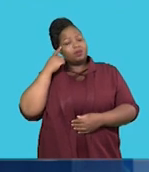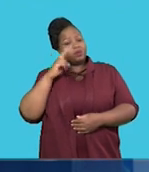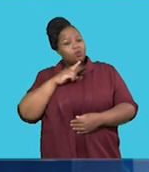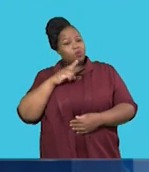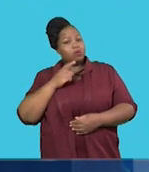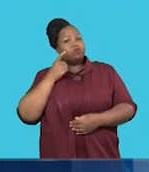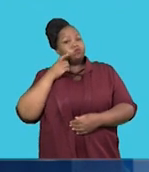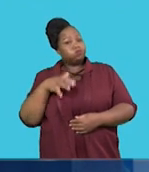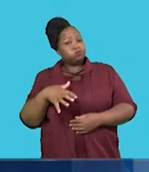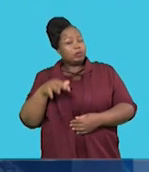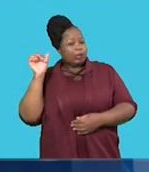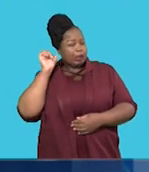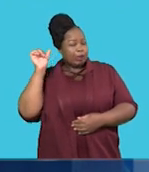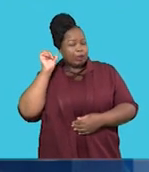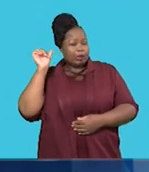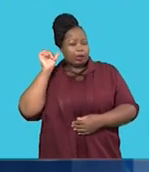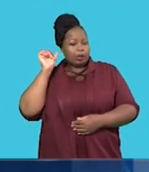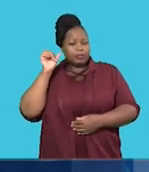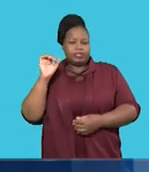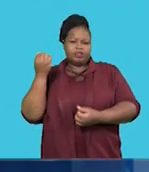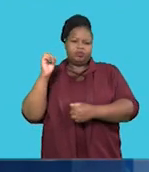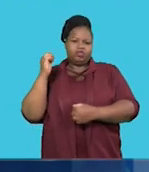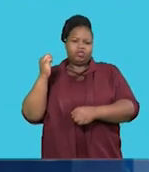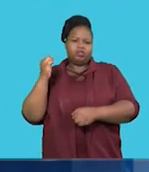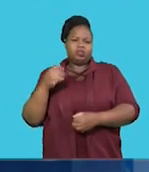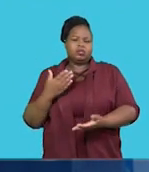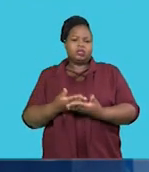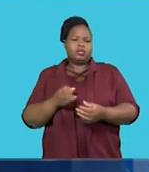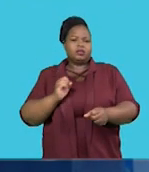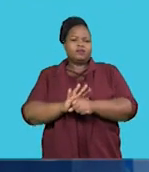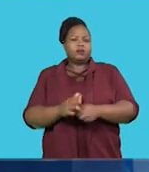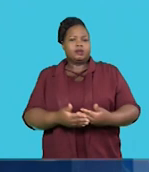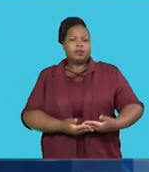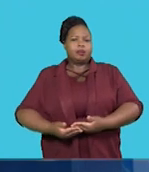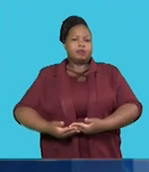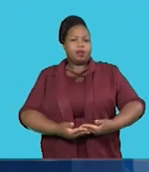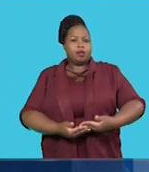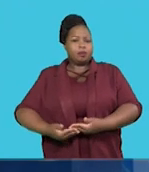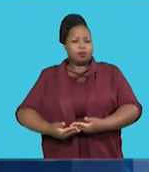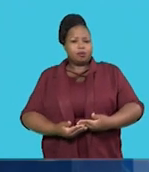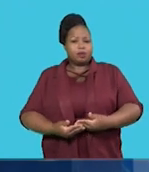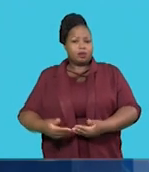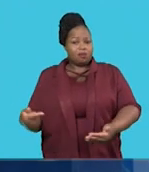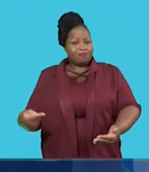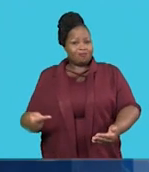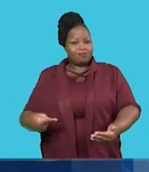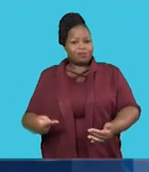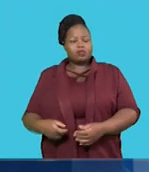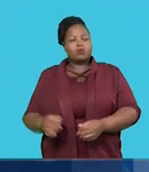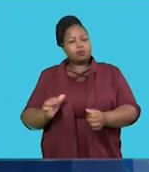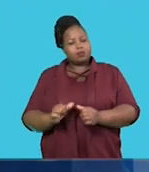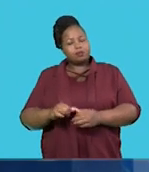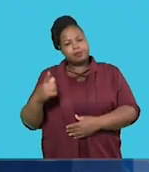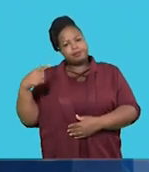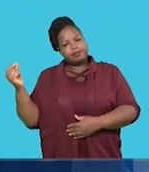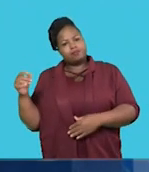ngoba kunomsindo la and nemishini izohlukumeza umntwana osesiswini sakho. Sicela ukuthi uhambe